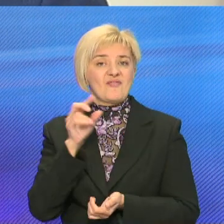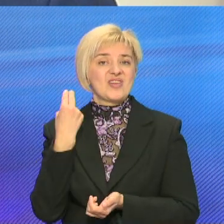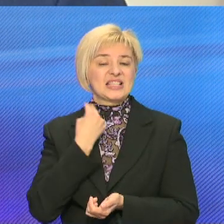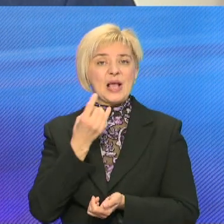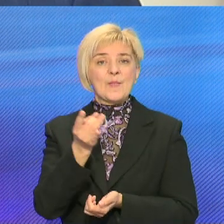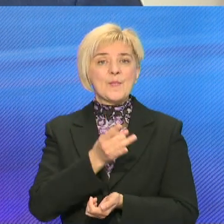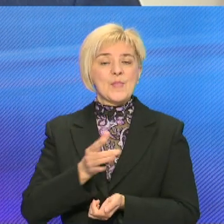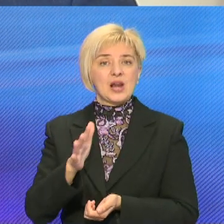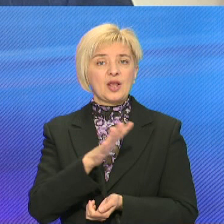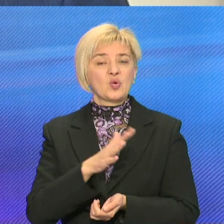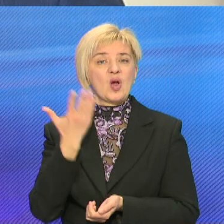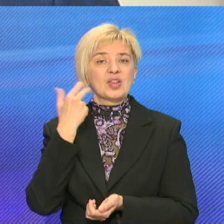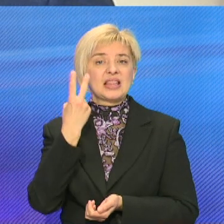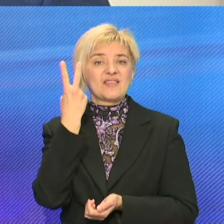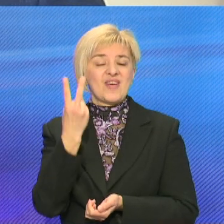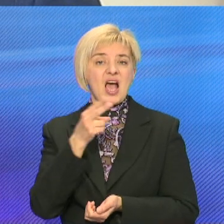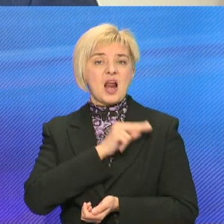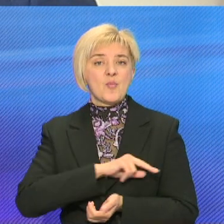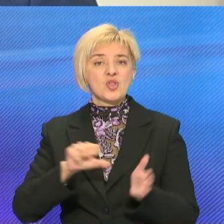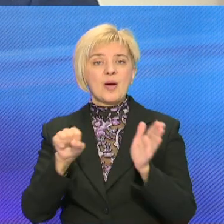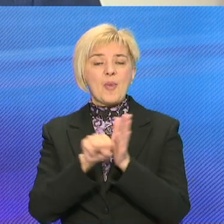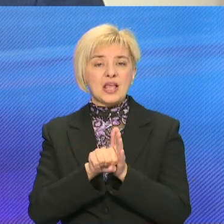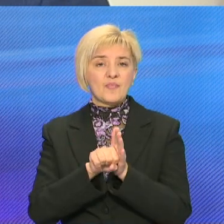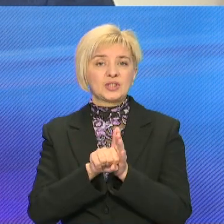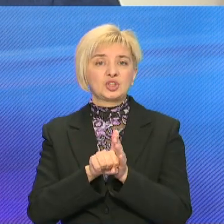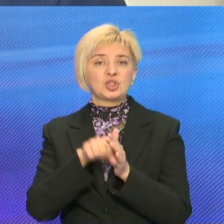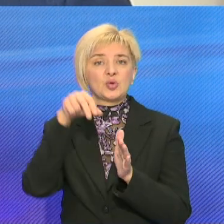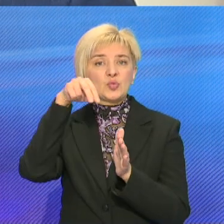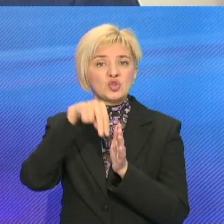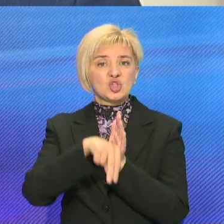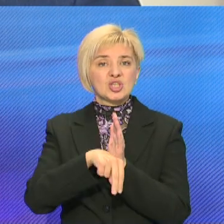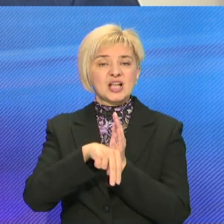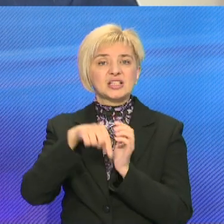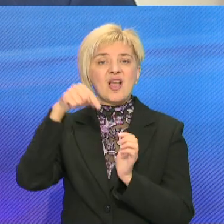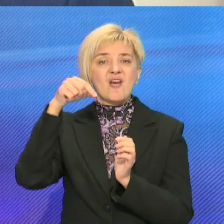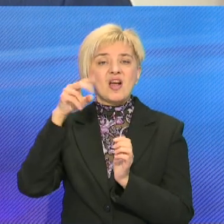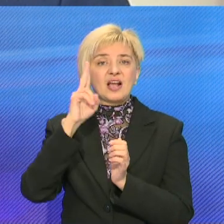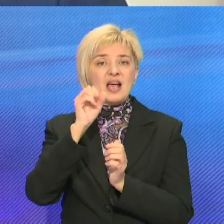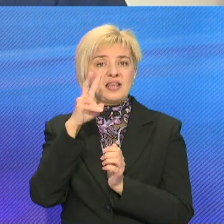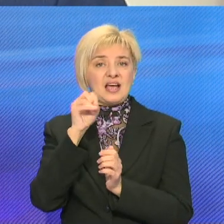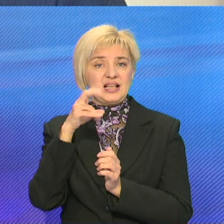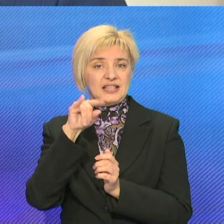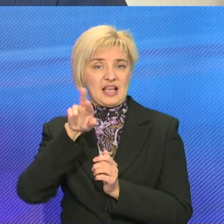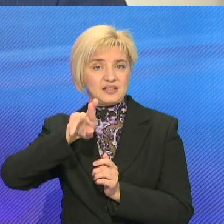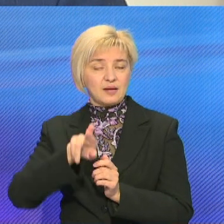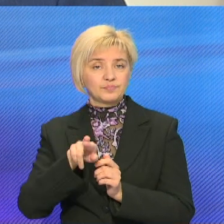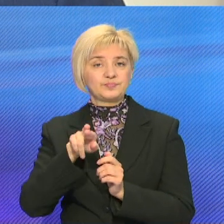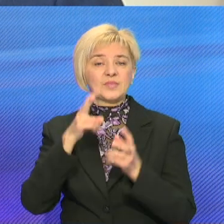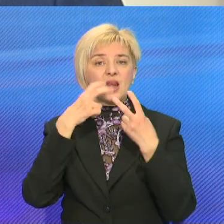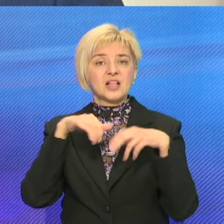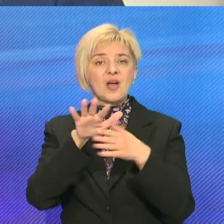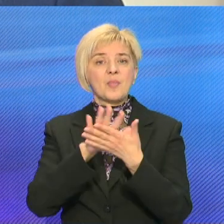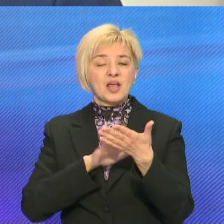районе, когда 2 работника погибли, спустившись в канализационный колодец. Расследование еще продолжается,